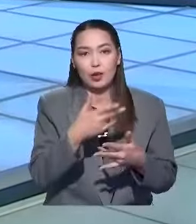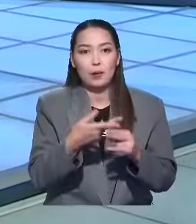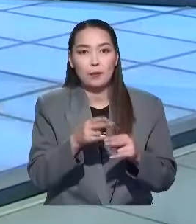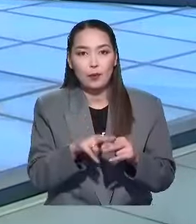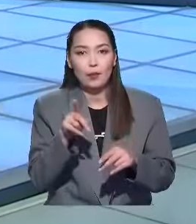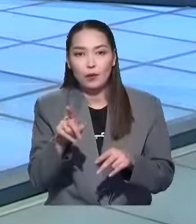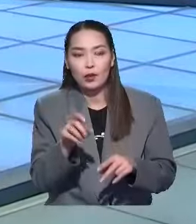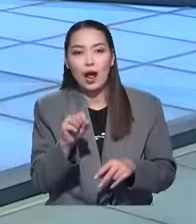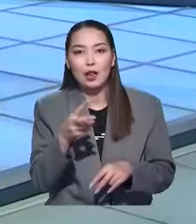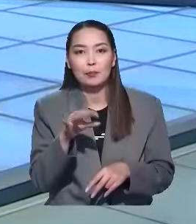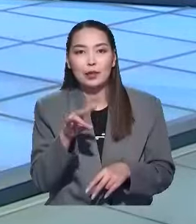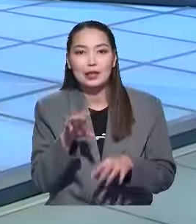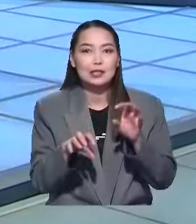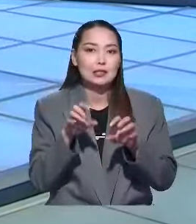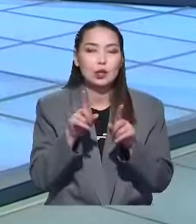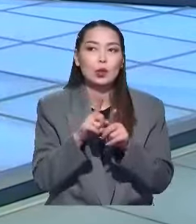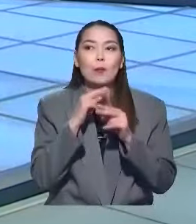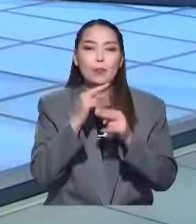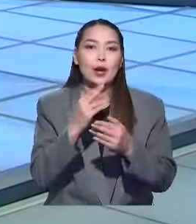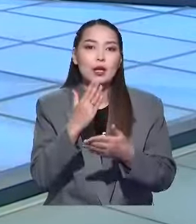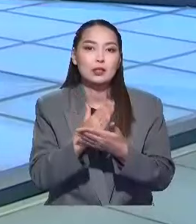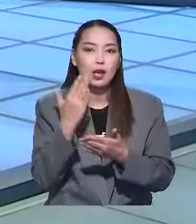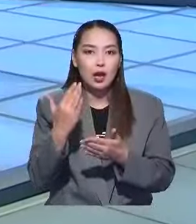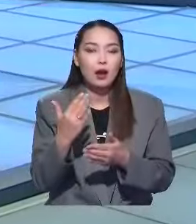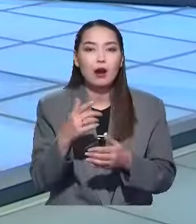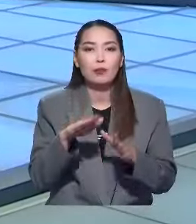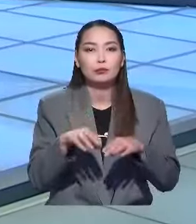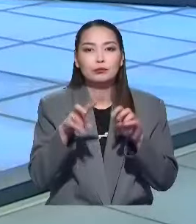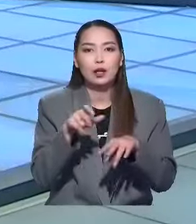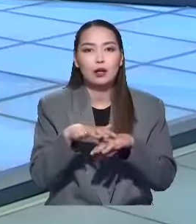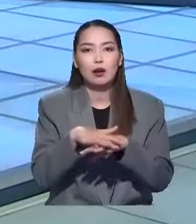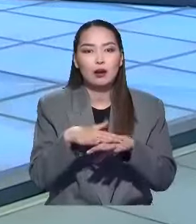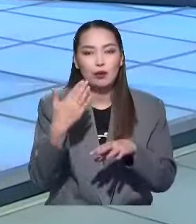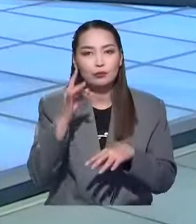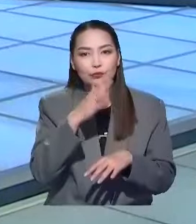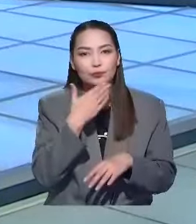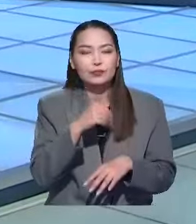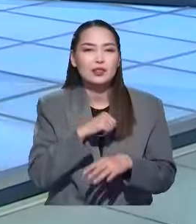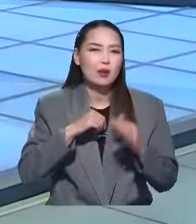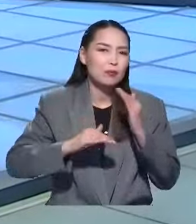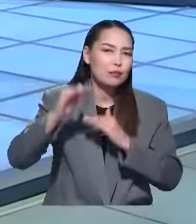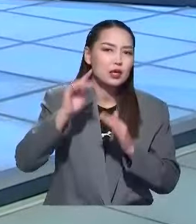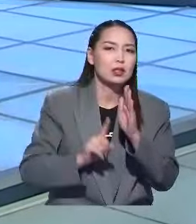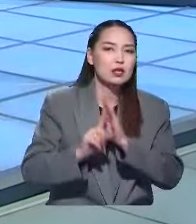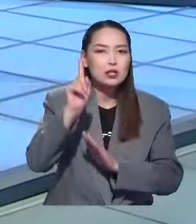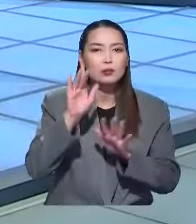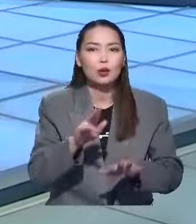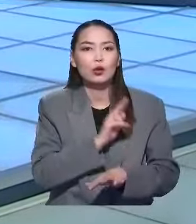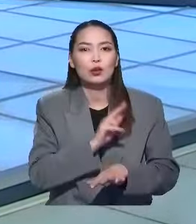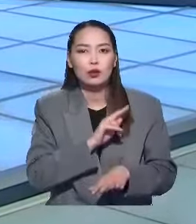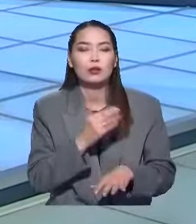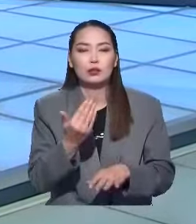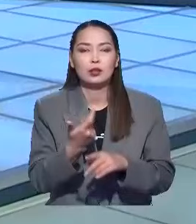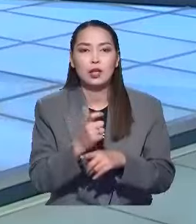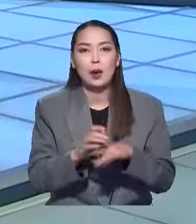өндірістік альпинистердің көмегіне жүгінеміз. Бұл мамандықты халық елей бермегенмен жоғарғы биікте жұмыс істейтін қызметкерлердің кәсібі